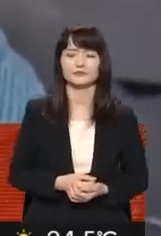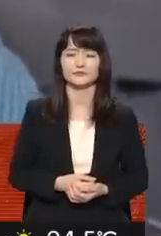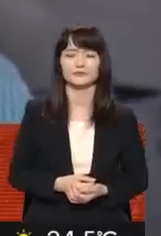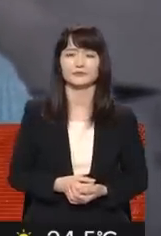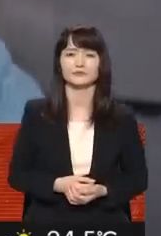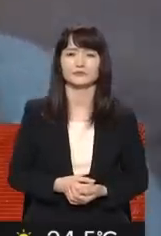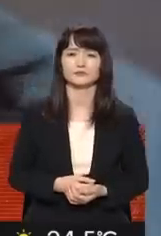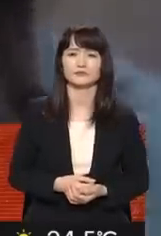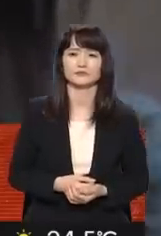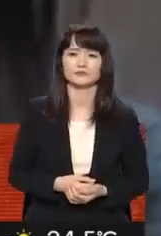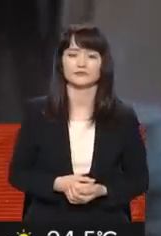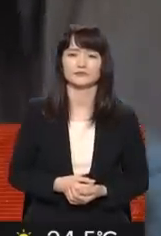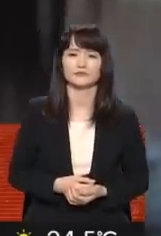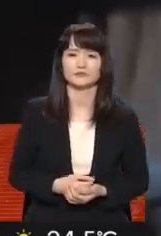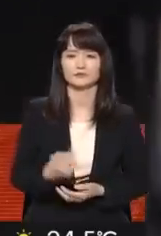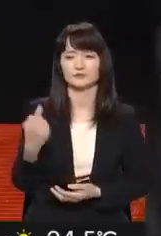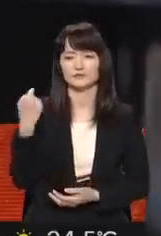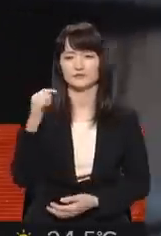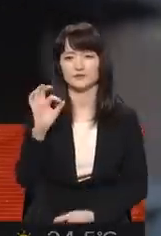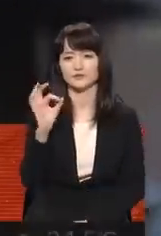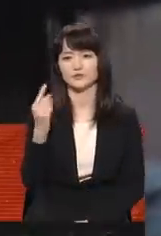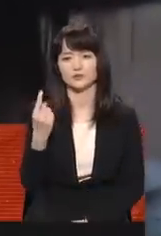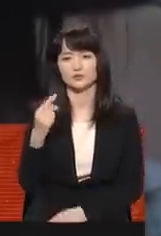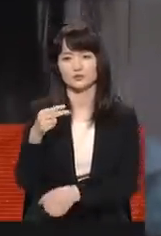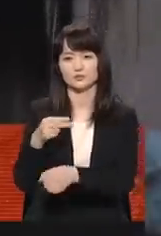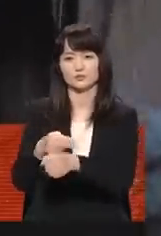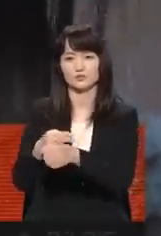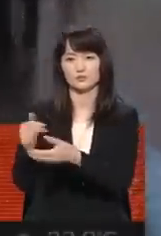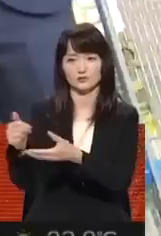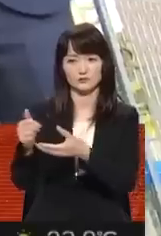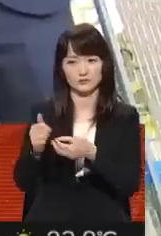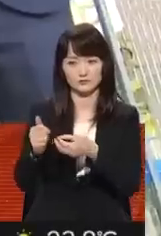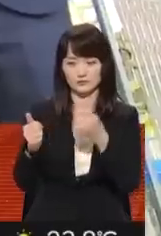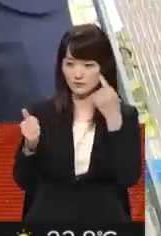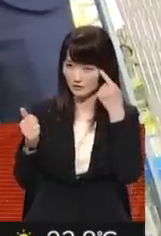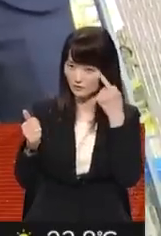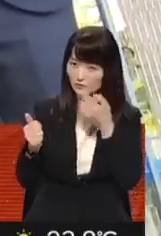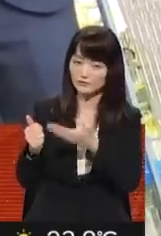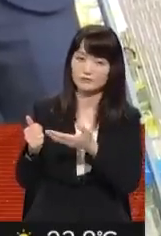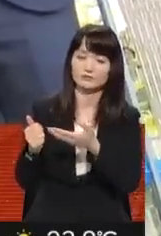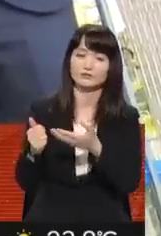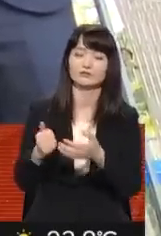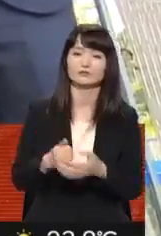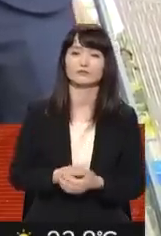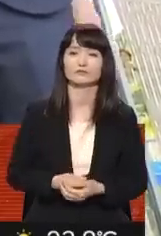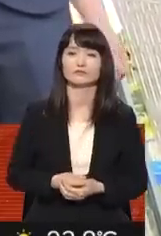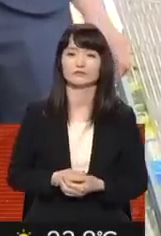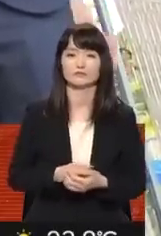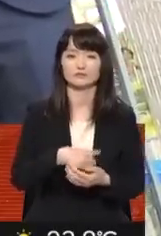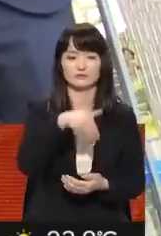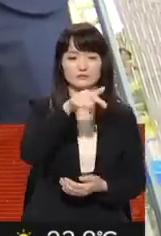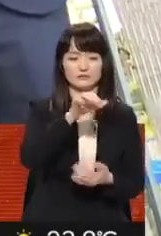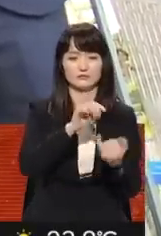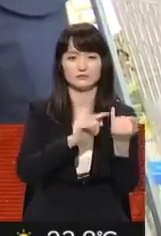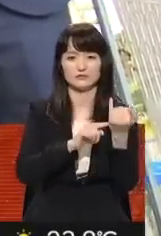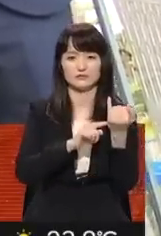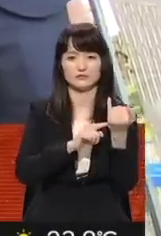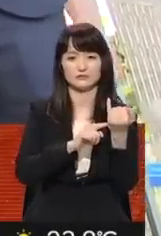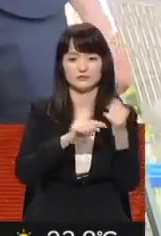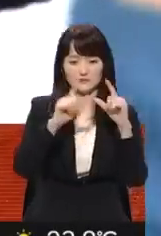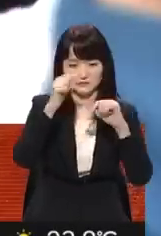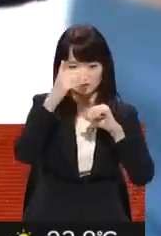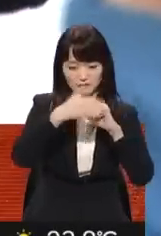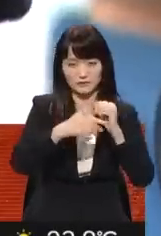좀 정리를 해주세요. 어제 이제 오윤성 교수님 나오셨을 때도 저희가 네. 뭐 질문을 했지만 아, 정유정의 그 공개된 사진을